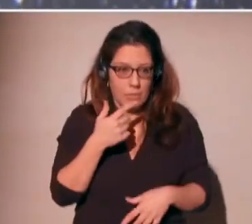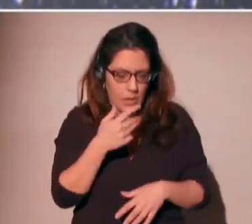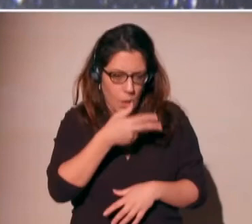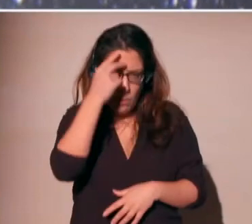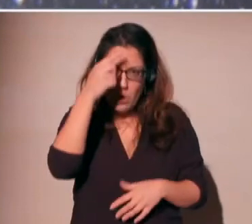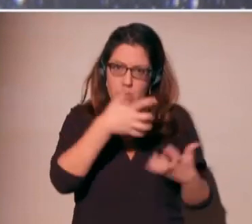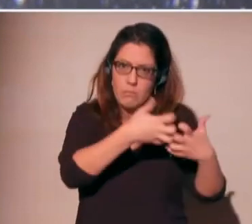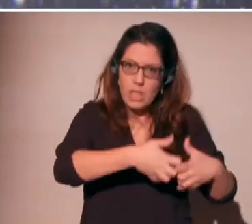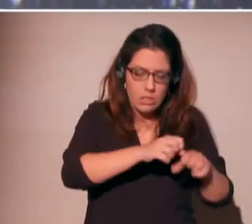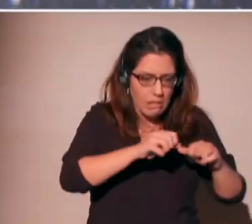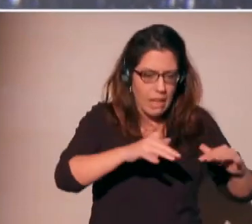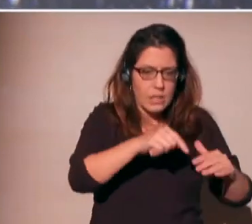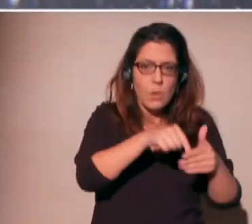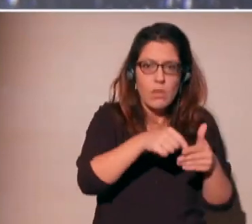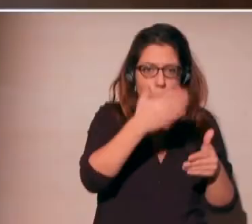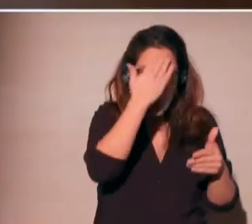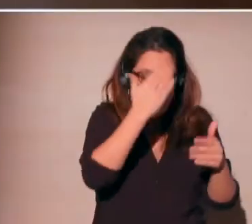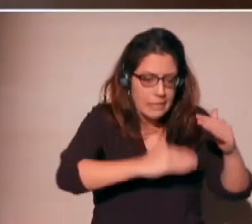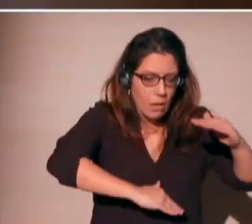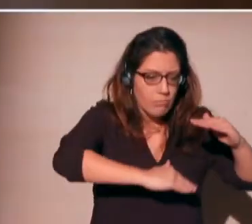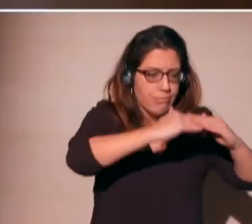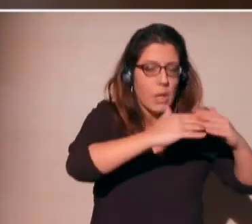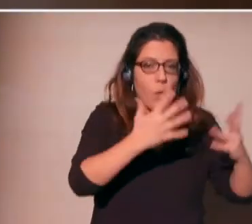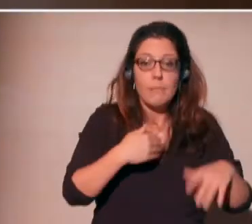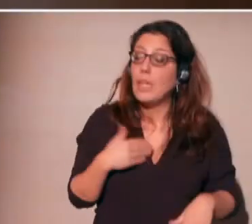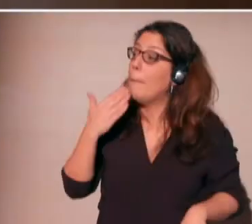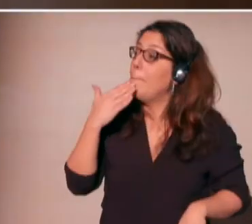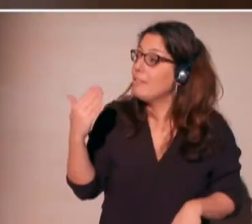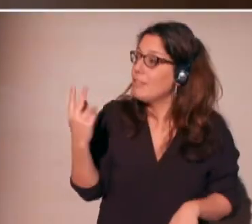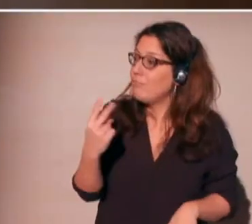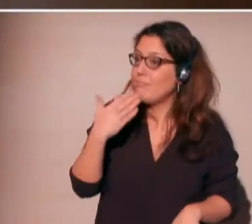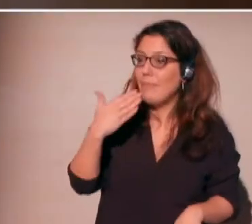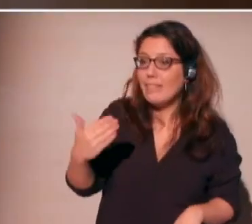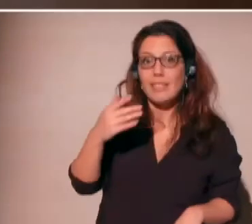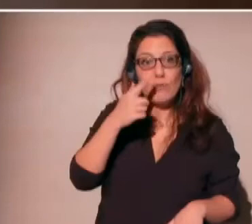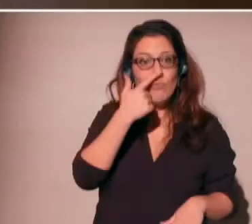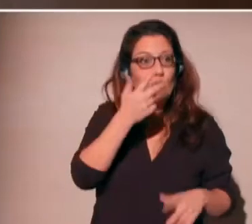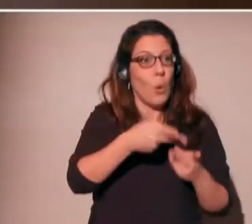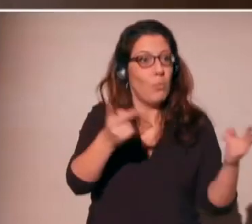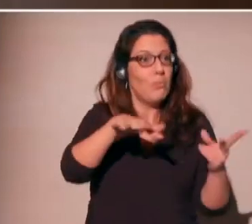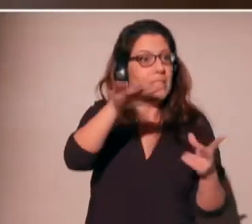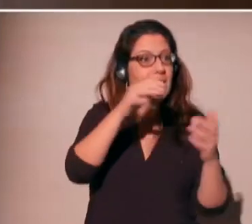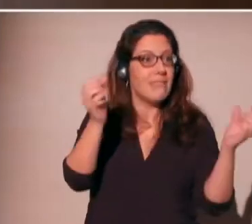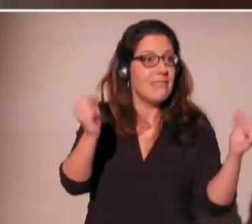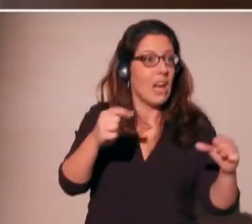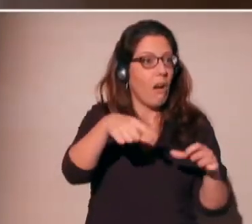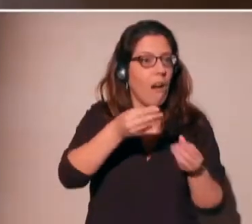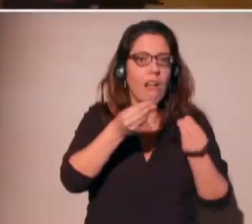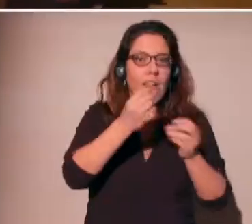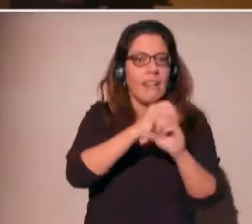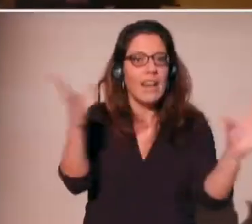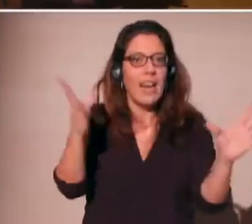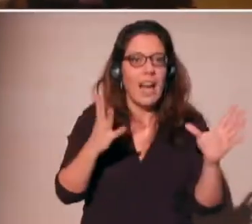acquise par ces réseaux. Bien, je voudrais vous remercier tous les deux parce que je pense que le public sera d'accord pour dire que c'était limpide.